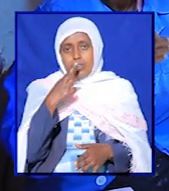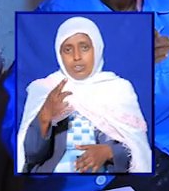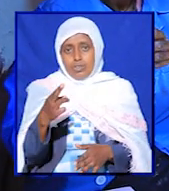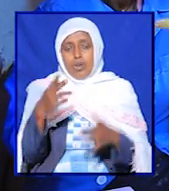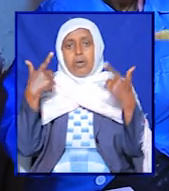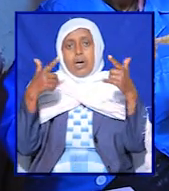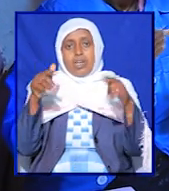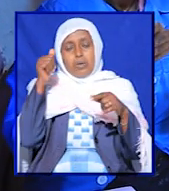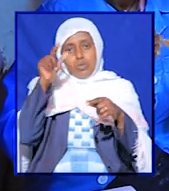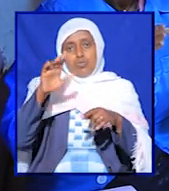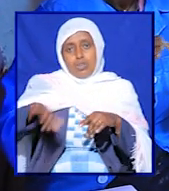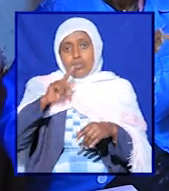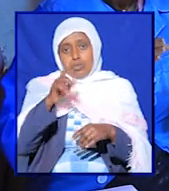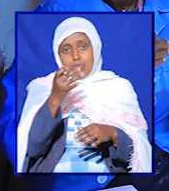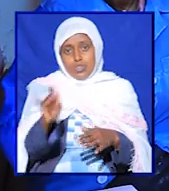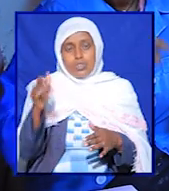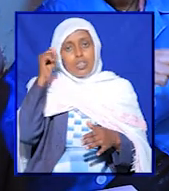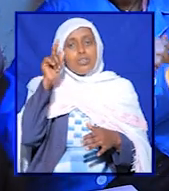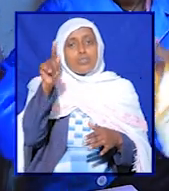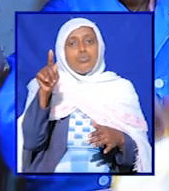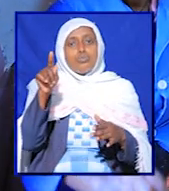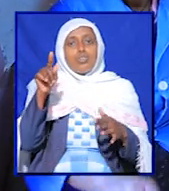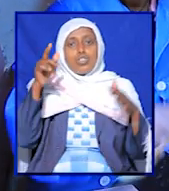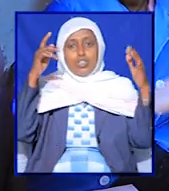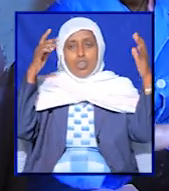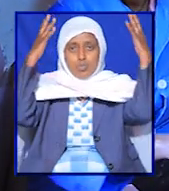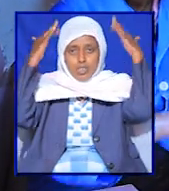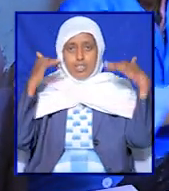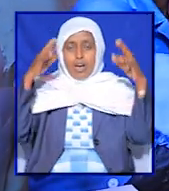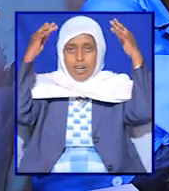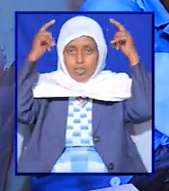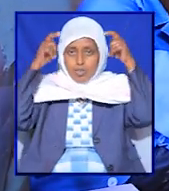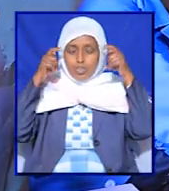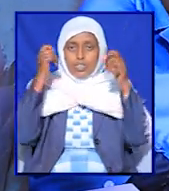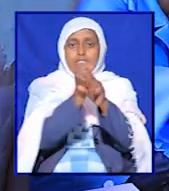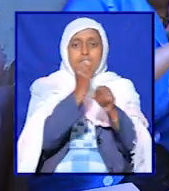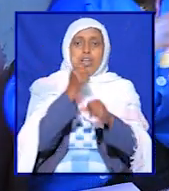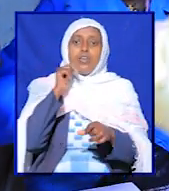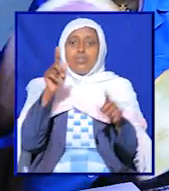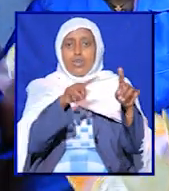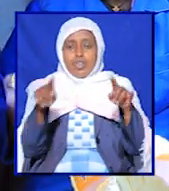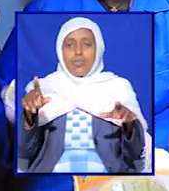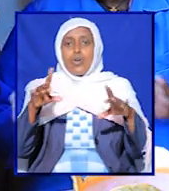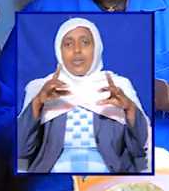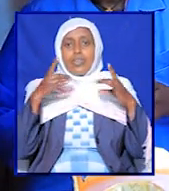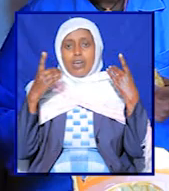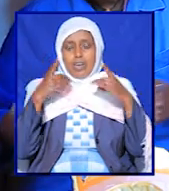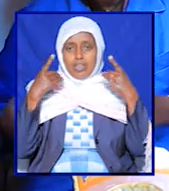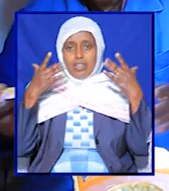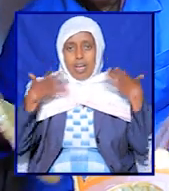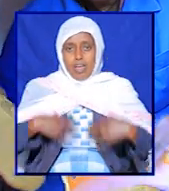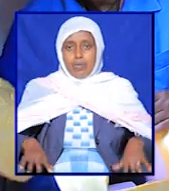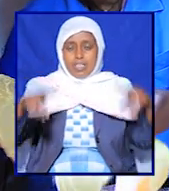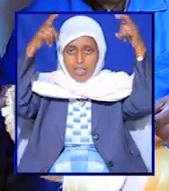ናቸው። ያጋጣሚ እሱ ጋርቶ ነው እንጂ እሱ የሙሽራ አክሊሎችን እንደዛ ይሰራል። እሷ ደግሞ የካህናት አልባሳት